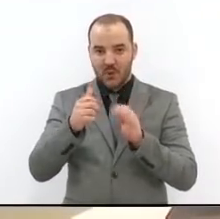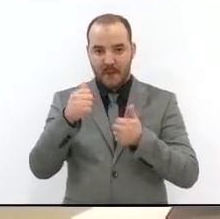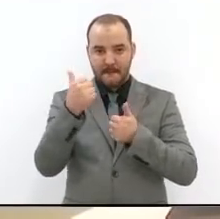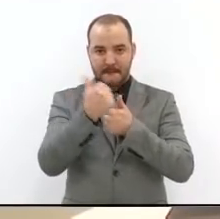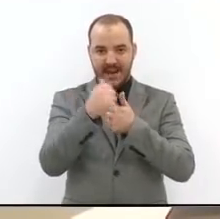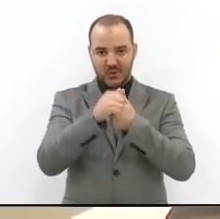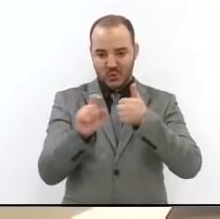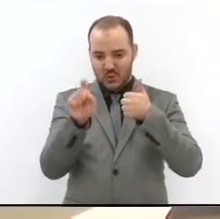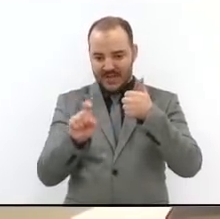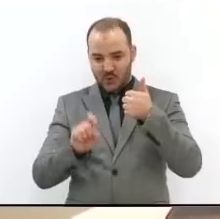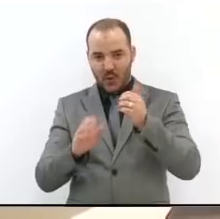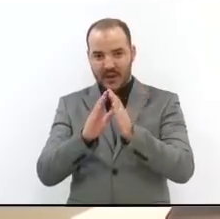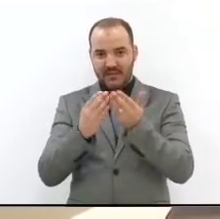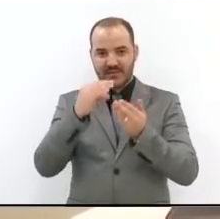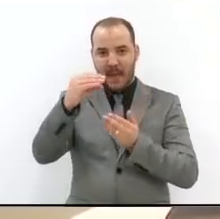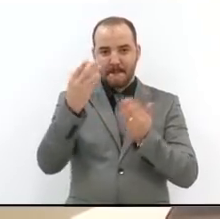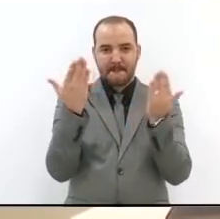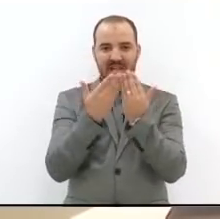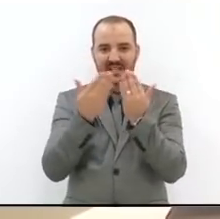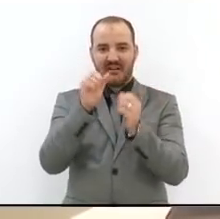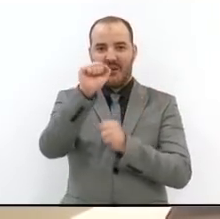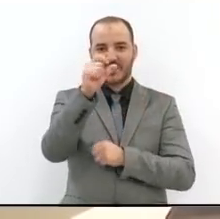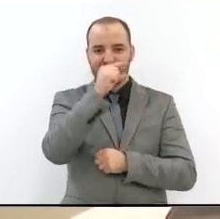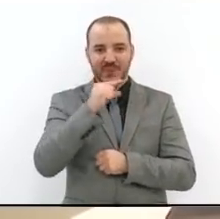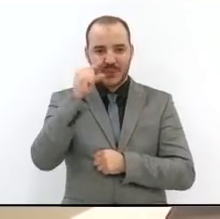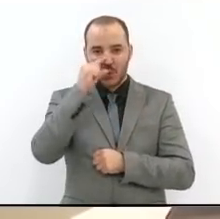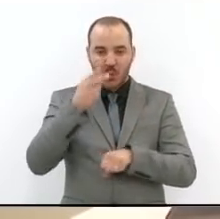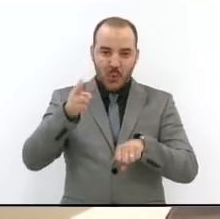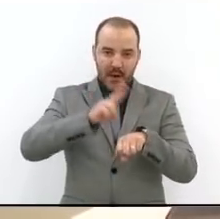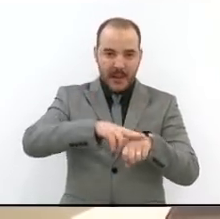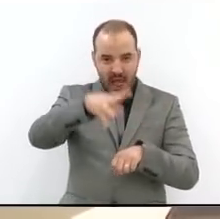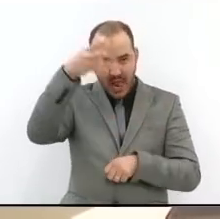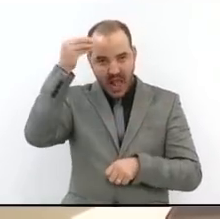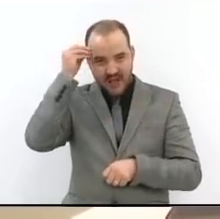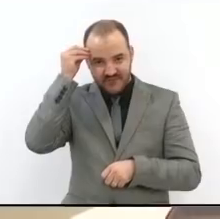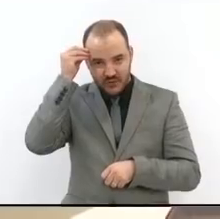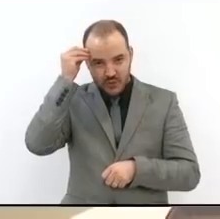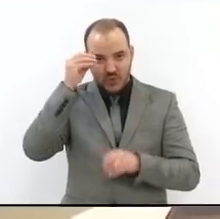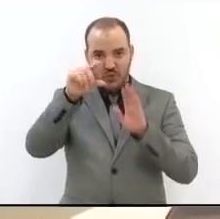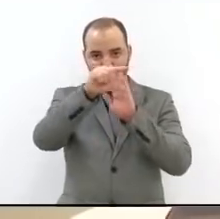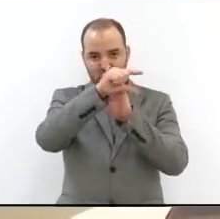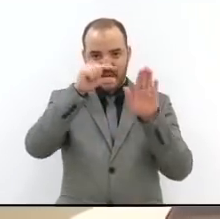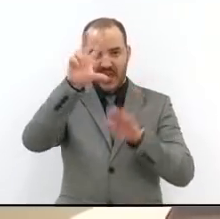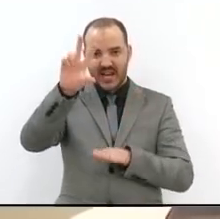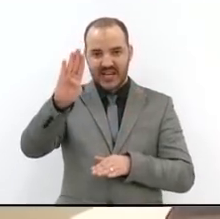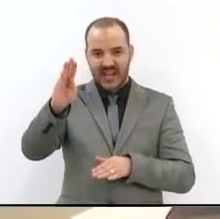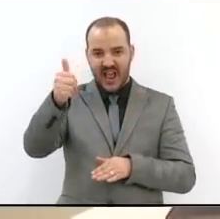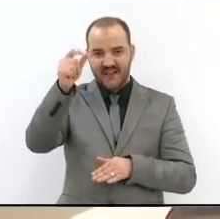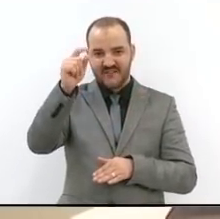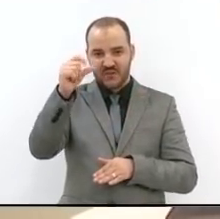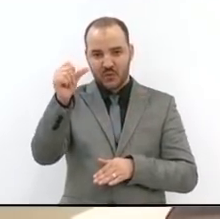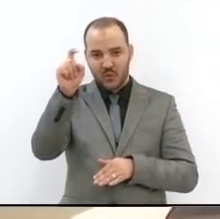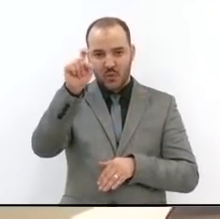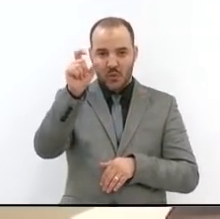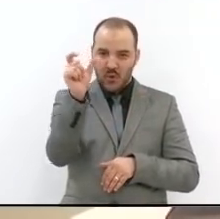أسئلة الكتاب المدرسي وحفظ سورة الكافرون، وأن تسجلوها